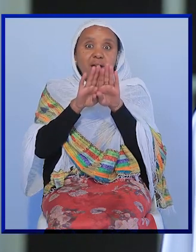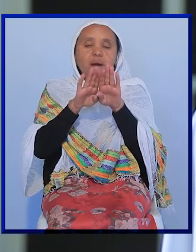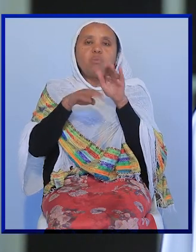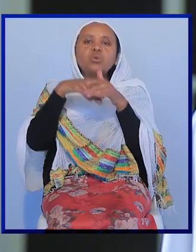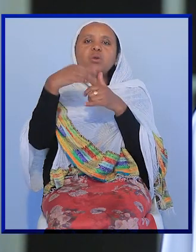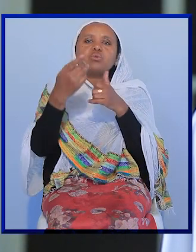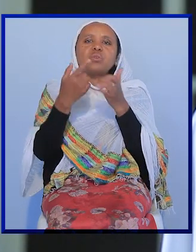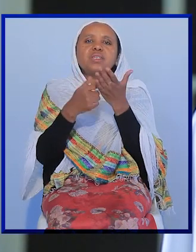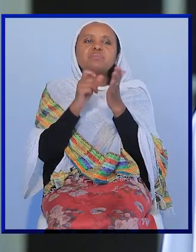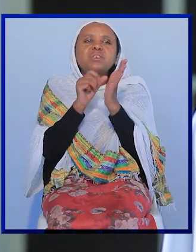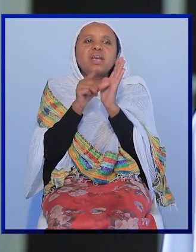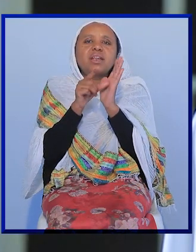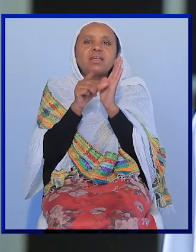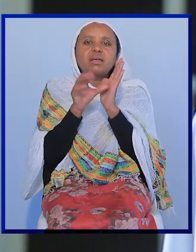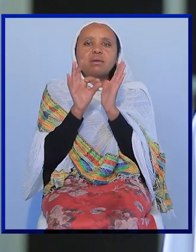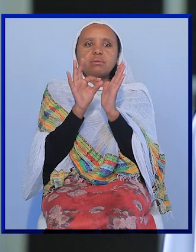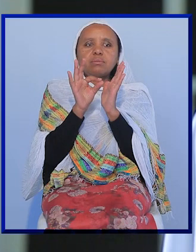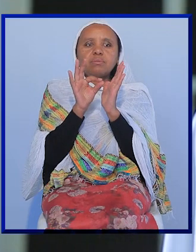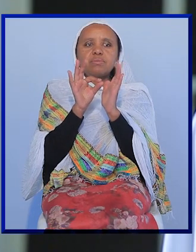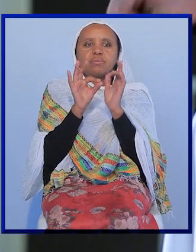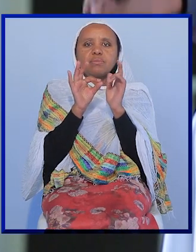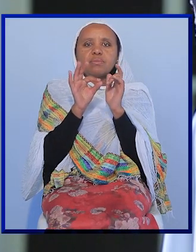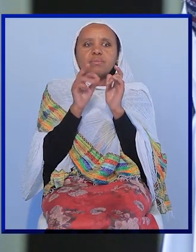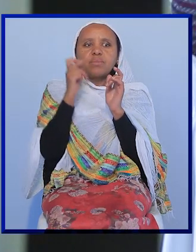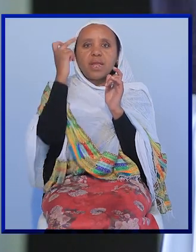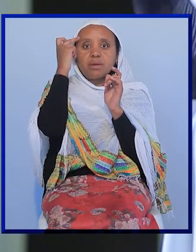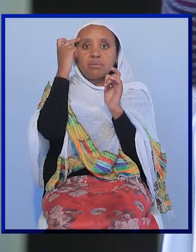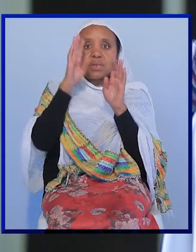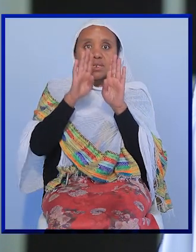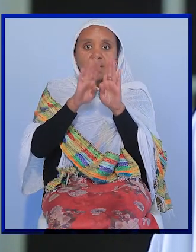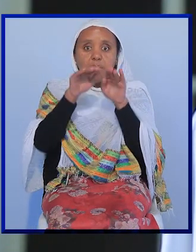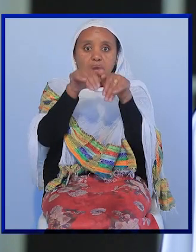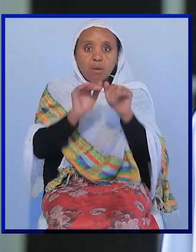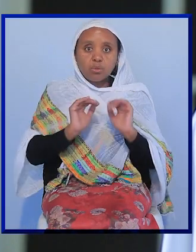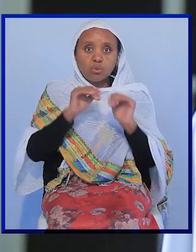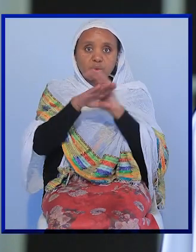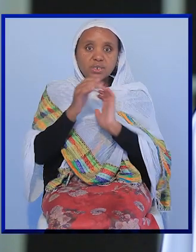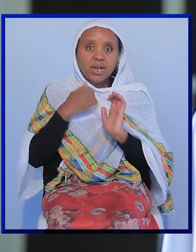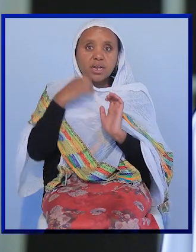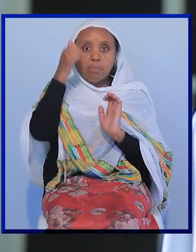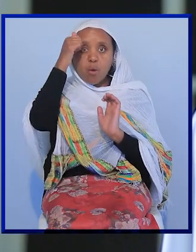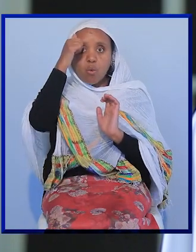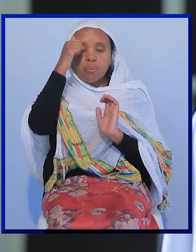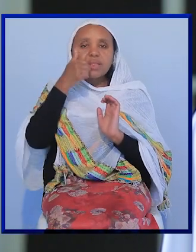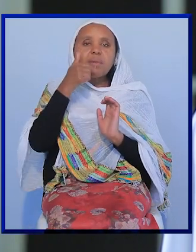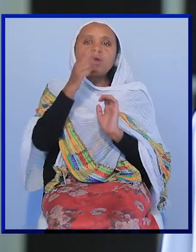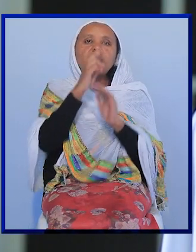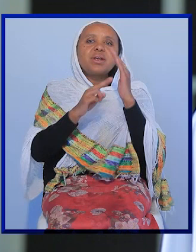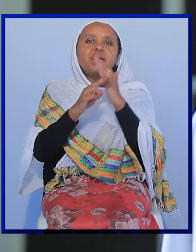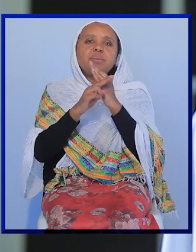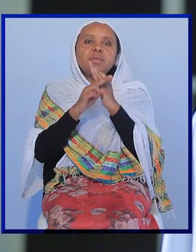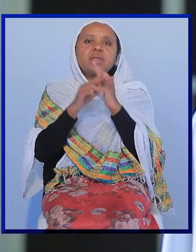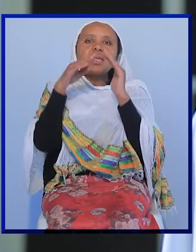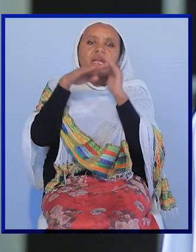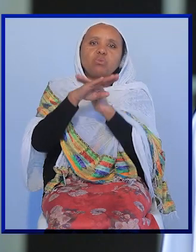መውጣቱ ነው። ለዚህ ምሳሌ ያገኙ አለ። ዳንኤል በተዘጋ መቃብር ውስጥ ሳለ እንባቆም የተባለው ነቢይ እንዲሁ